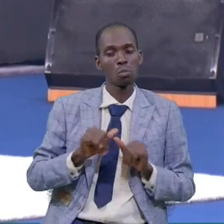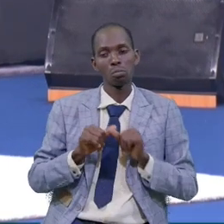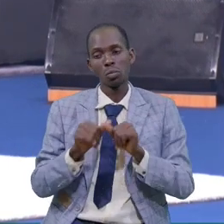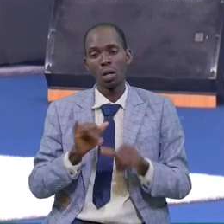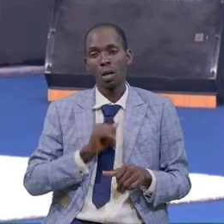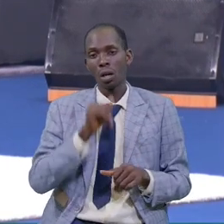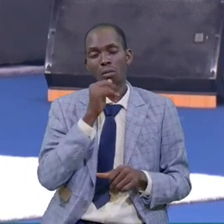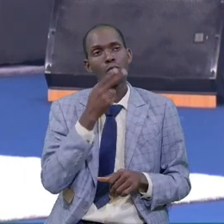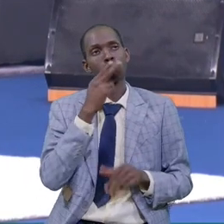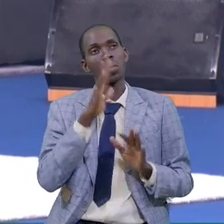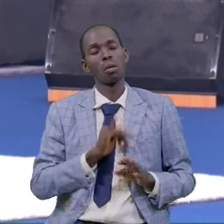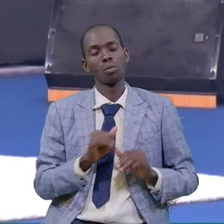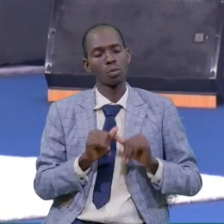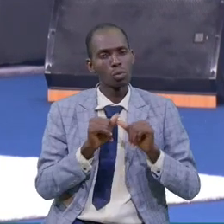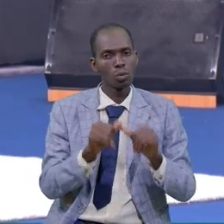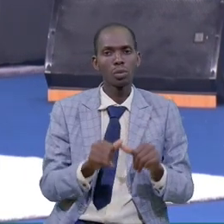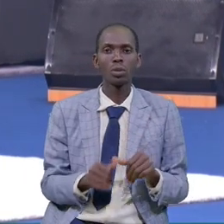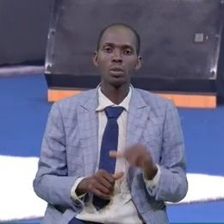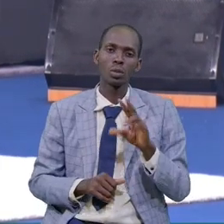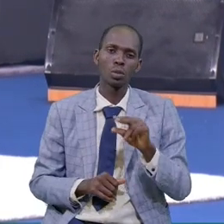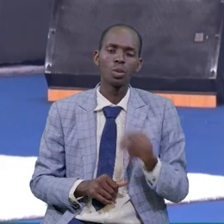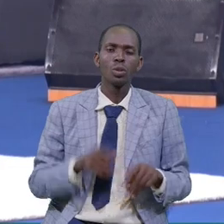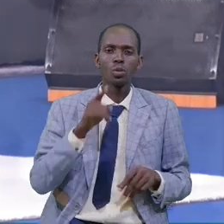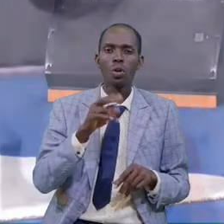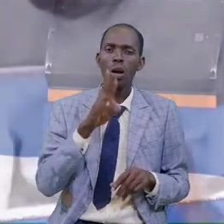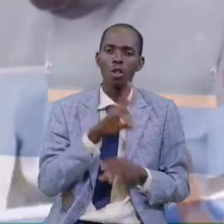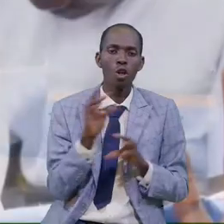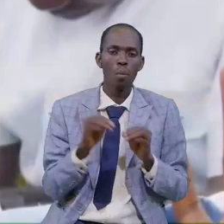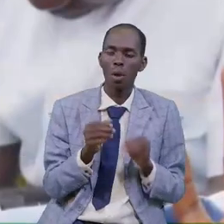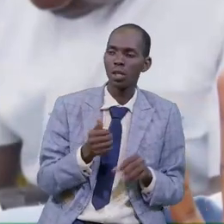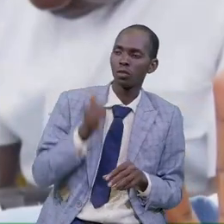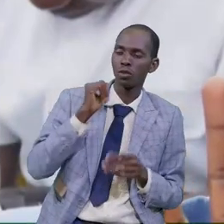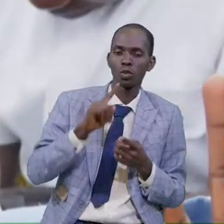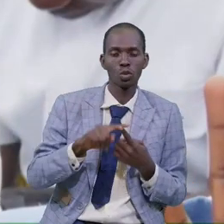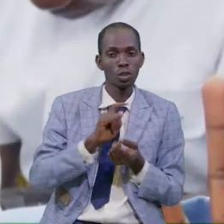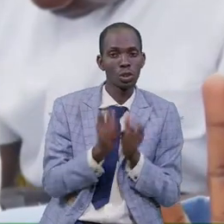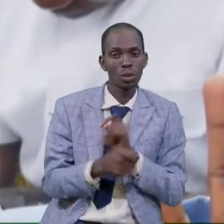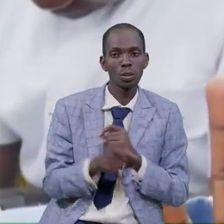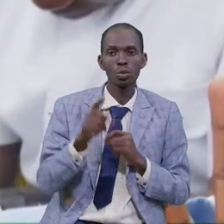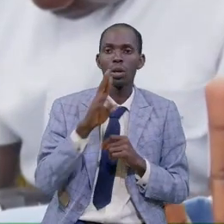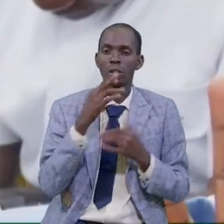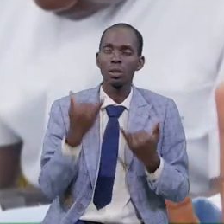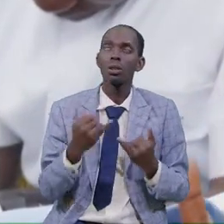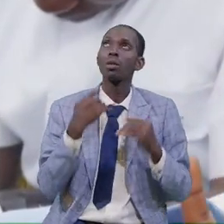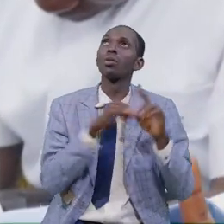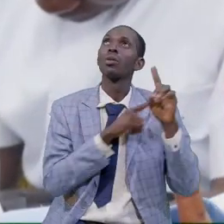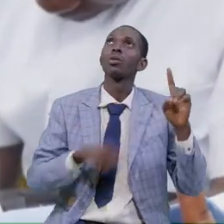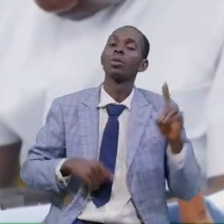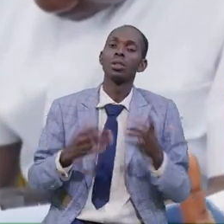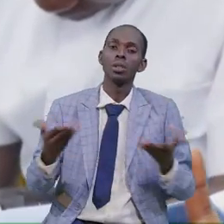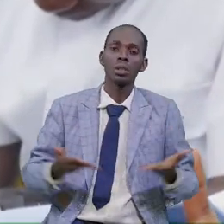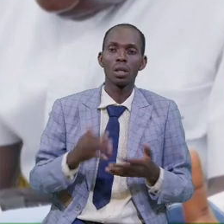fumeur. Ça, mais tu ne veux pas résister à ça. Tu dis, Seigneur, me voici. Je veux